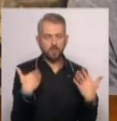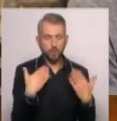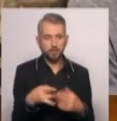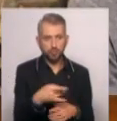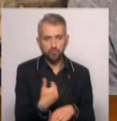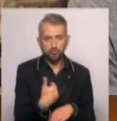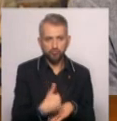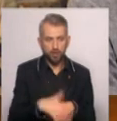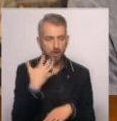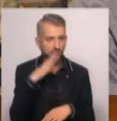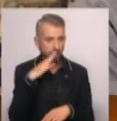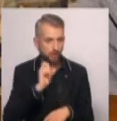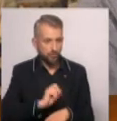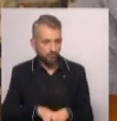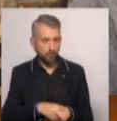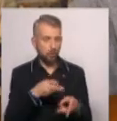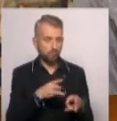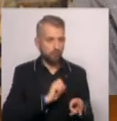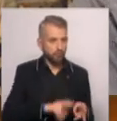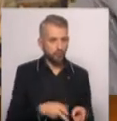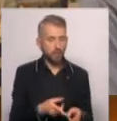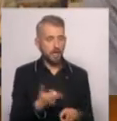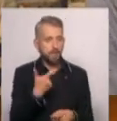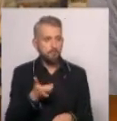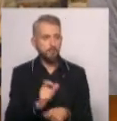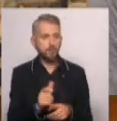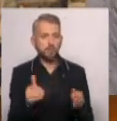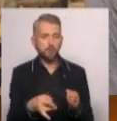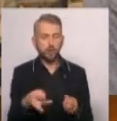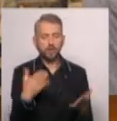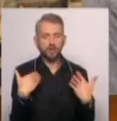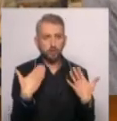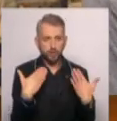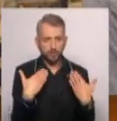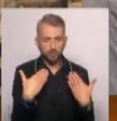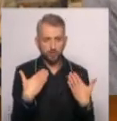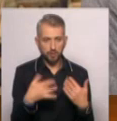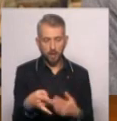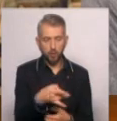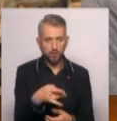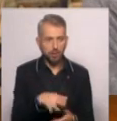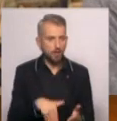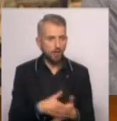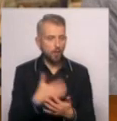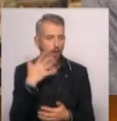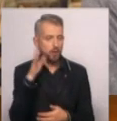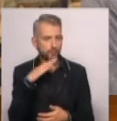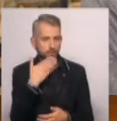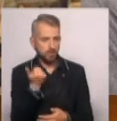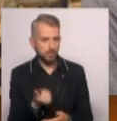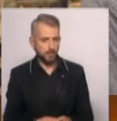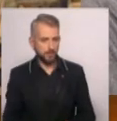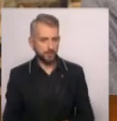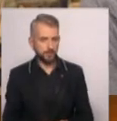вже підключені, хоча в більшості мікрорайонів Святошинського району досі немає гарячої води.